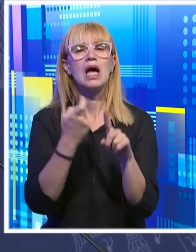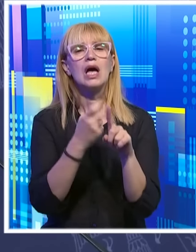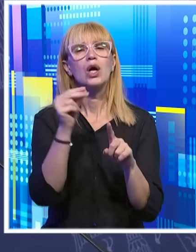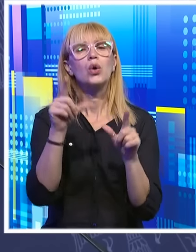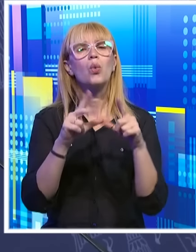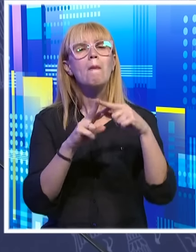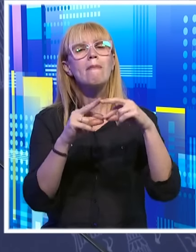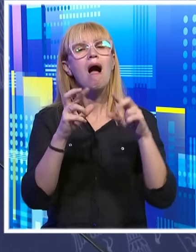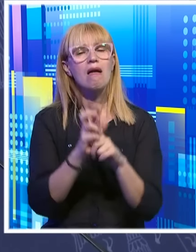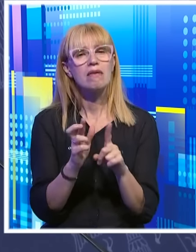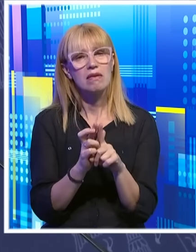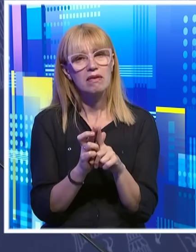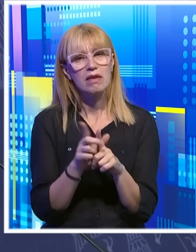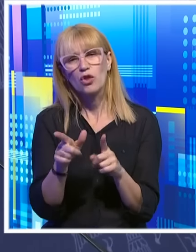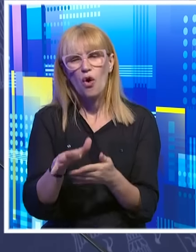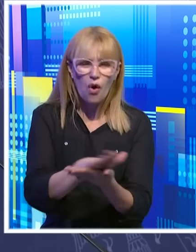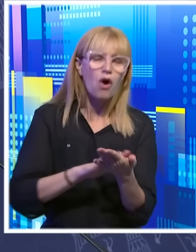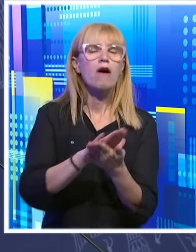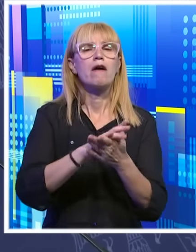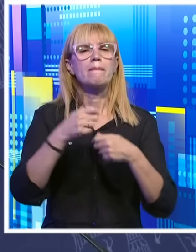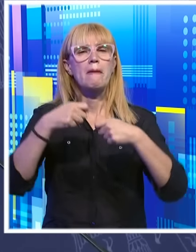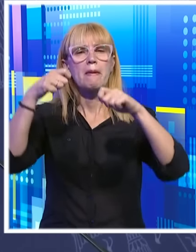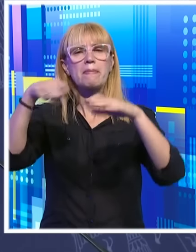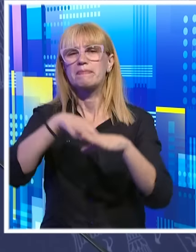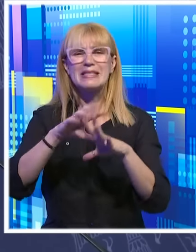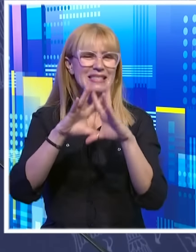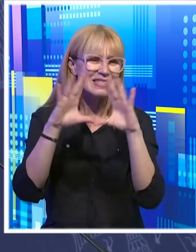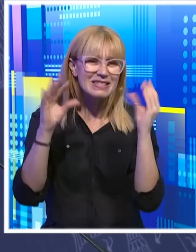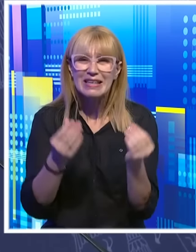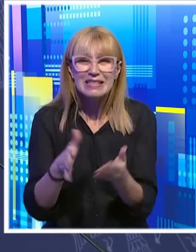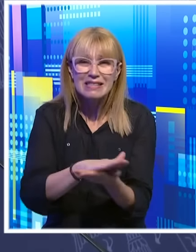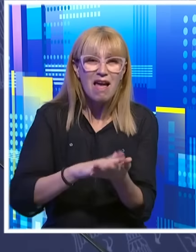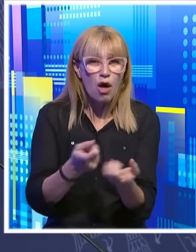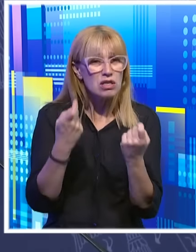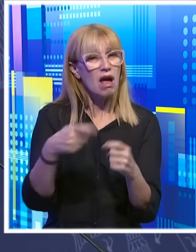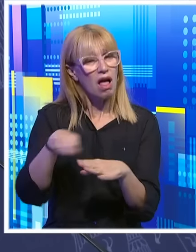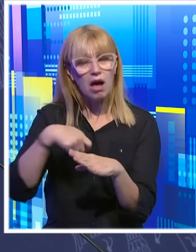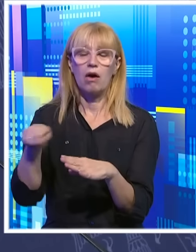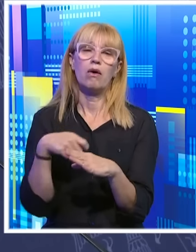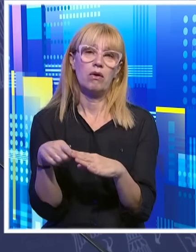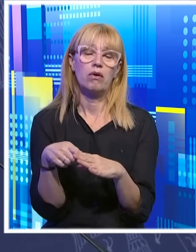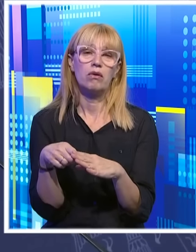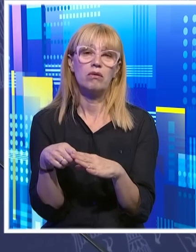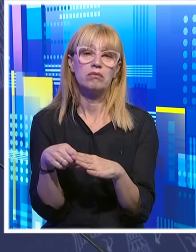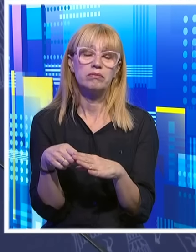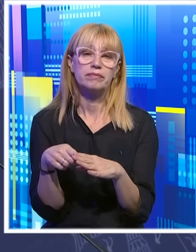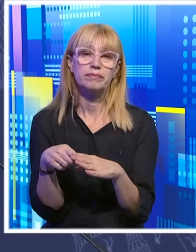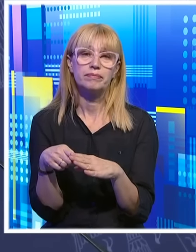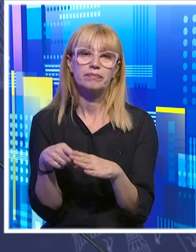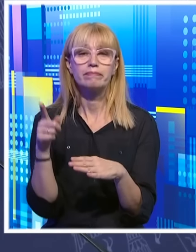Krupanj nije obnovljen. Bukvalno kompletan Krupanj nije obnovljen. O